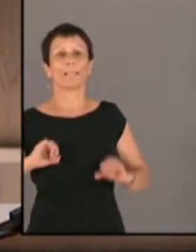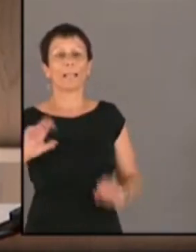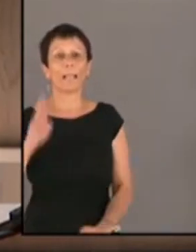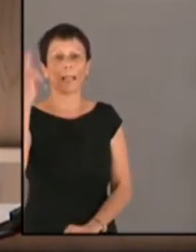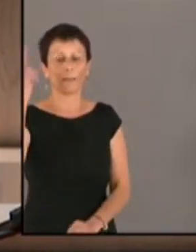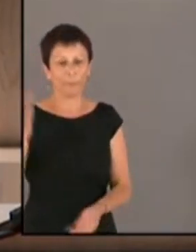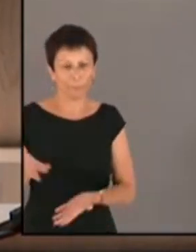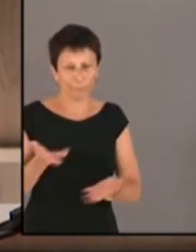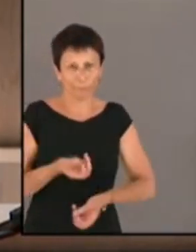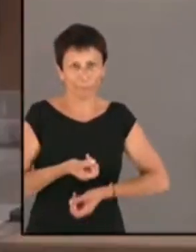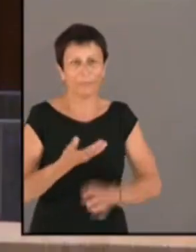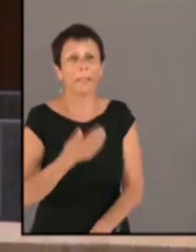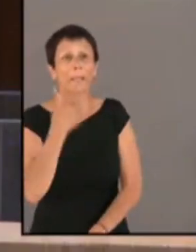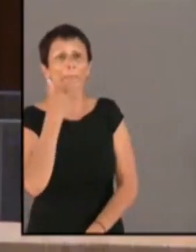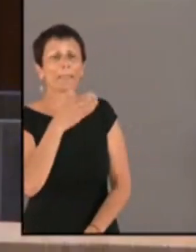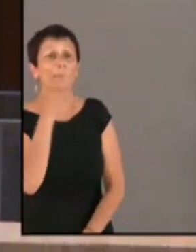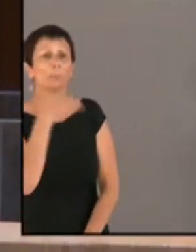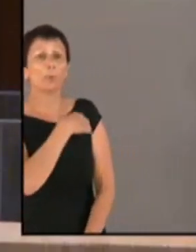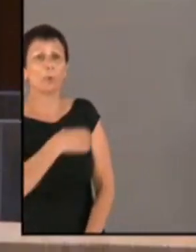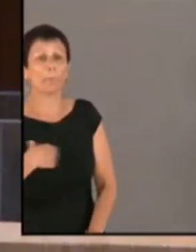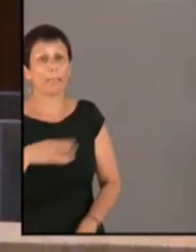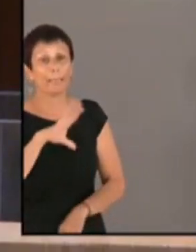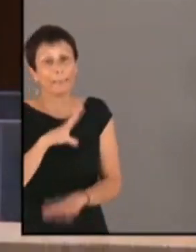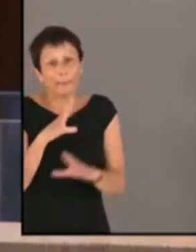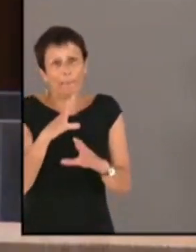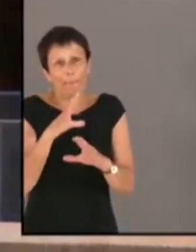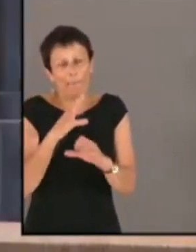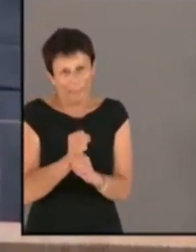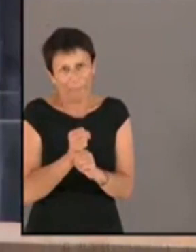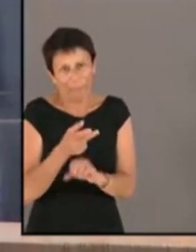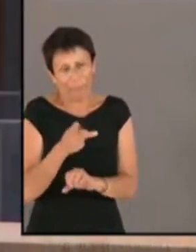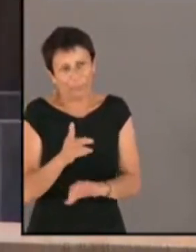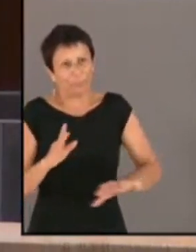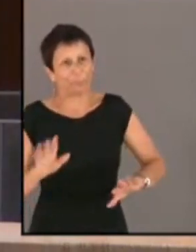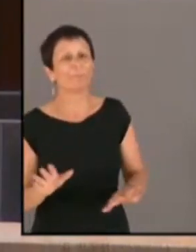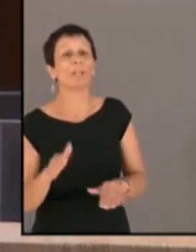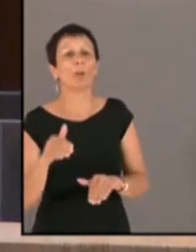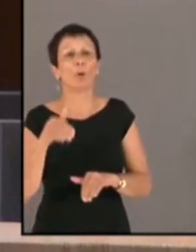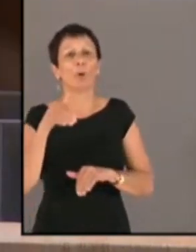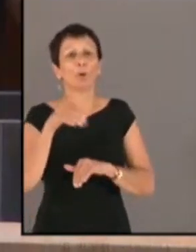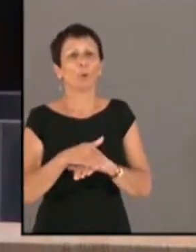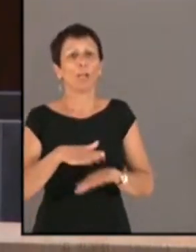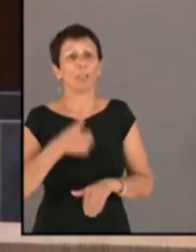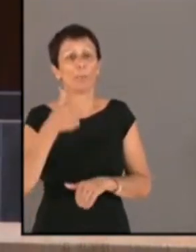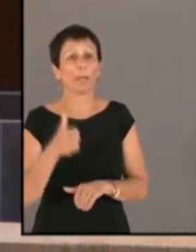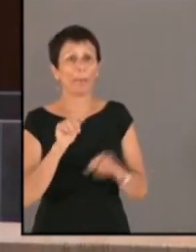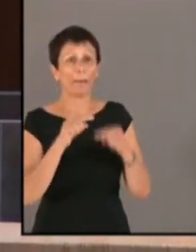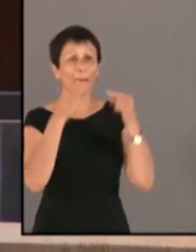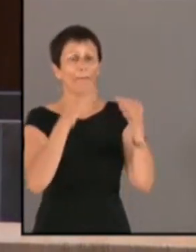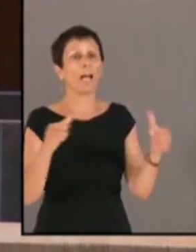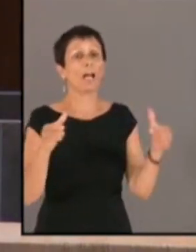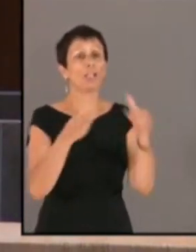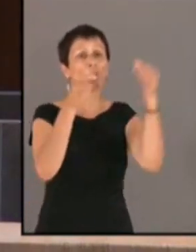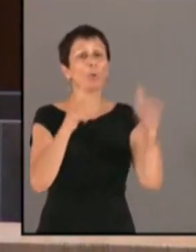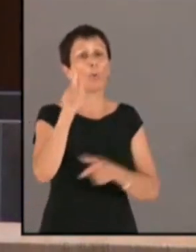Merci, monsieur le maire. Je vais essayer d'être plus bref. Je voudrais être ce soir à Château-Gombert. Ah oui, pardon. À